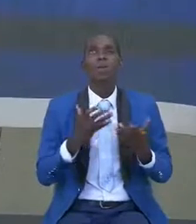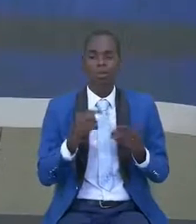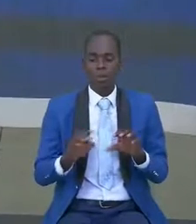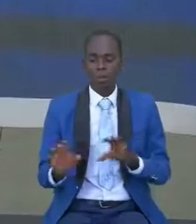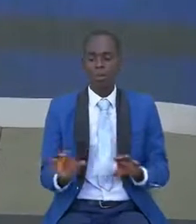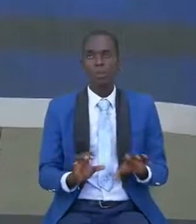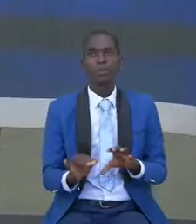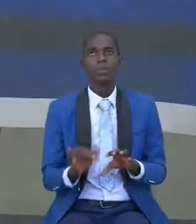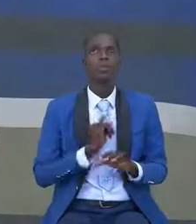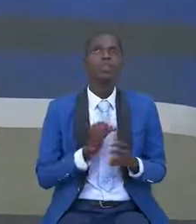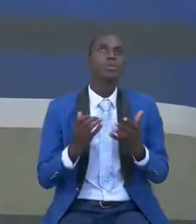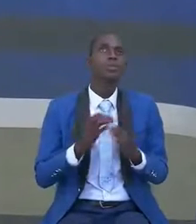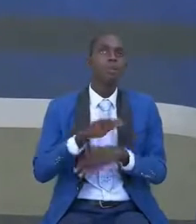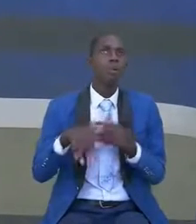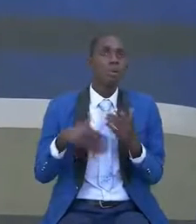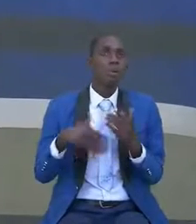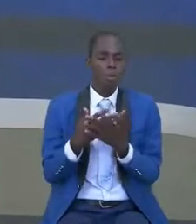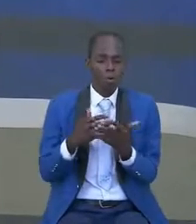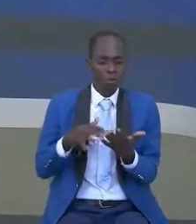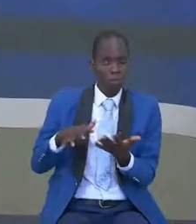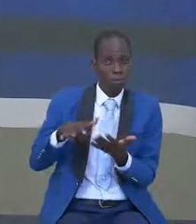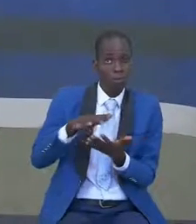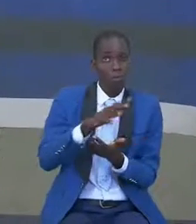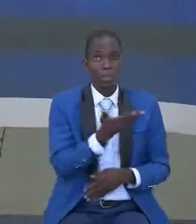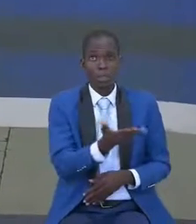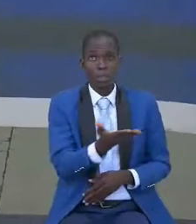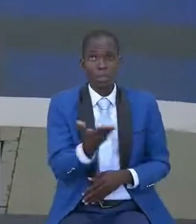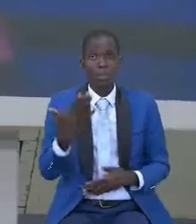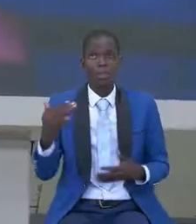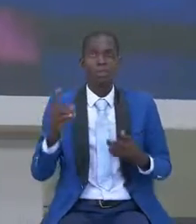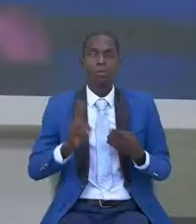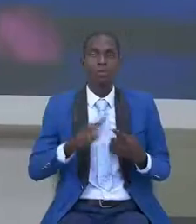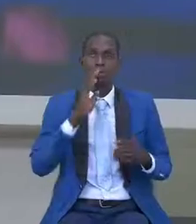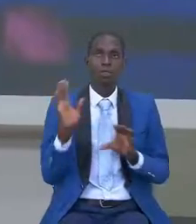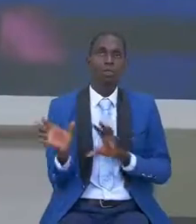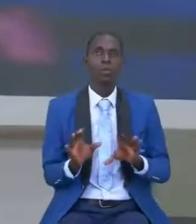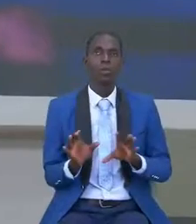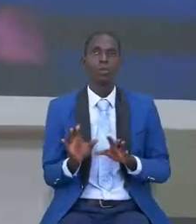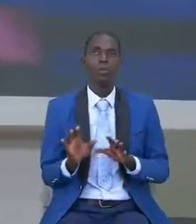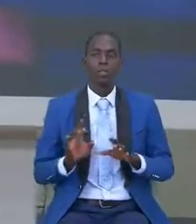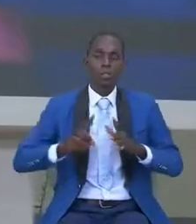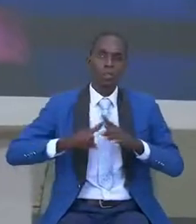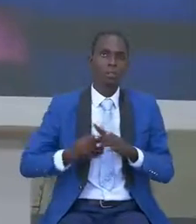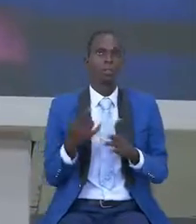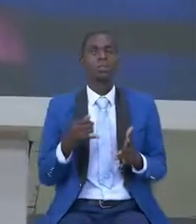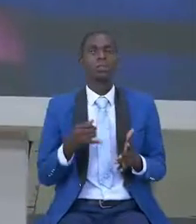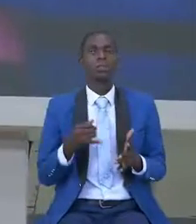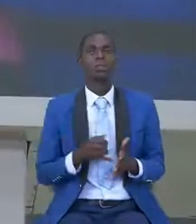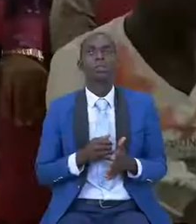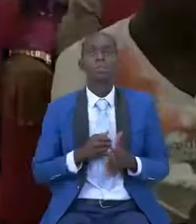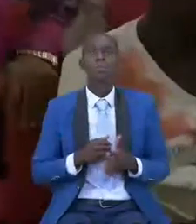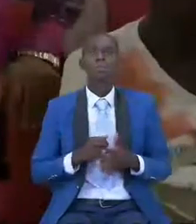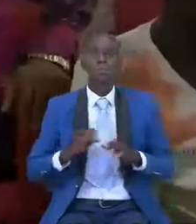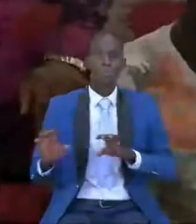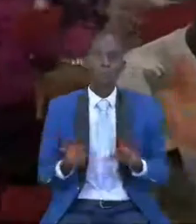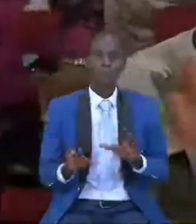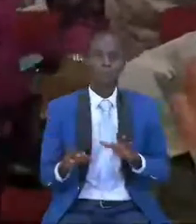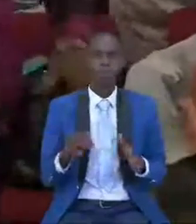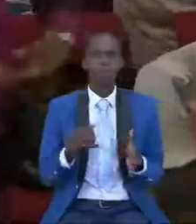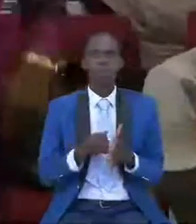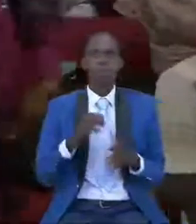l'accomplissement. Je veux que cela soit fait. Effectivement, fais-le. Accomplis-le. Dans ma